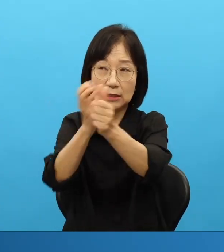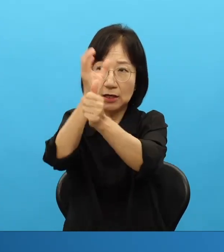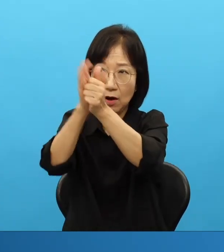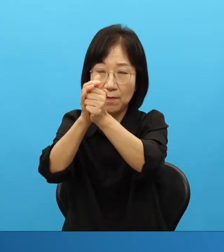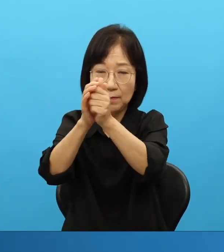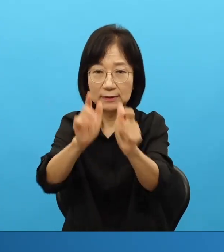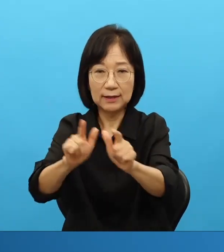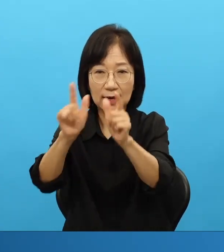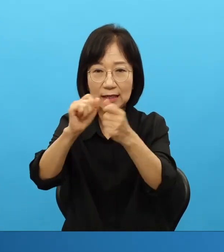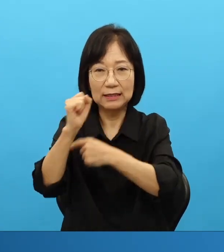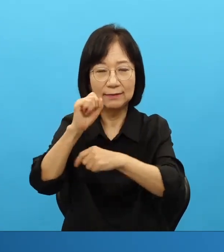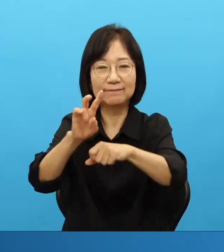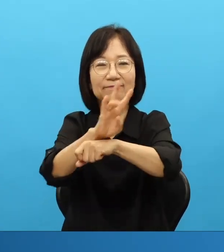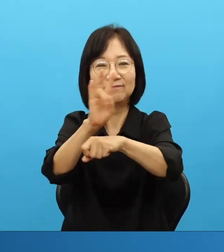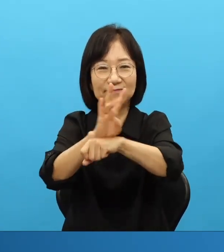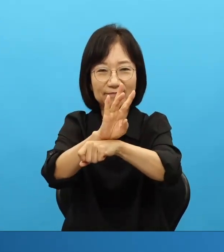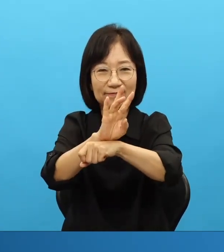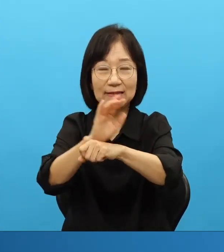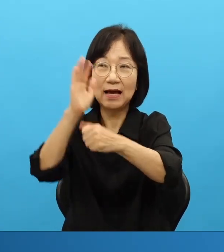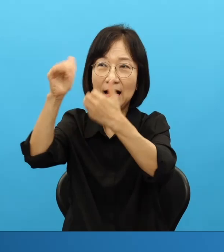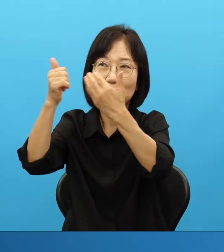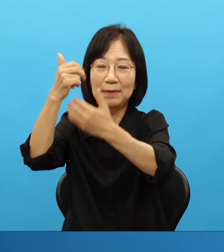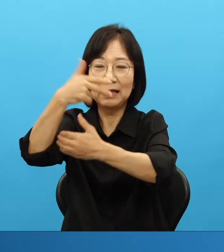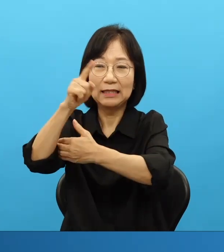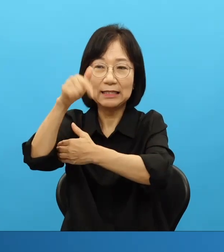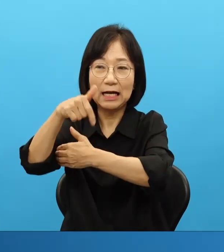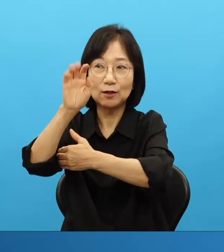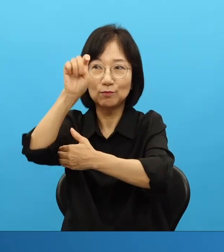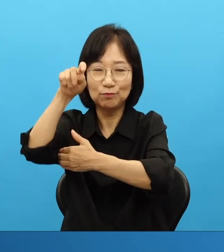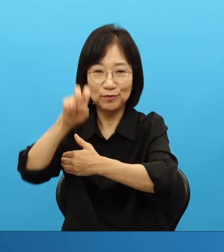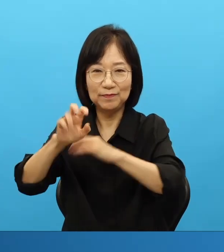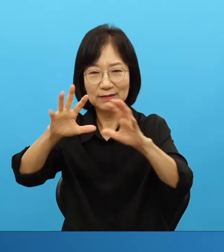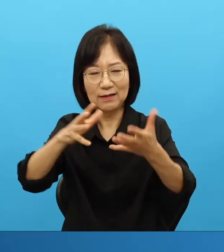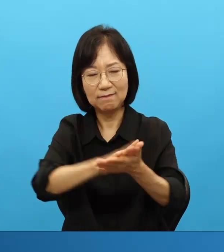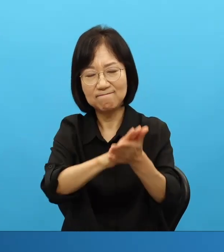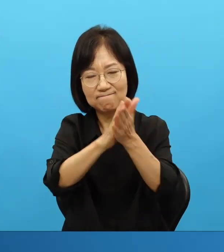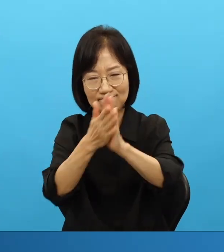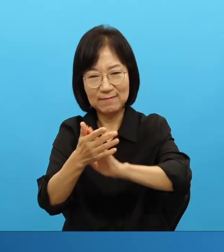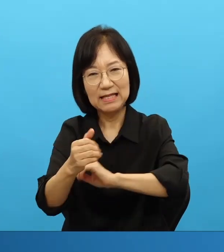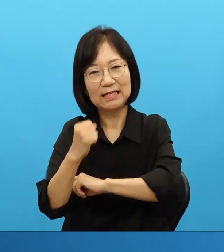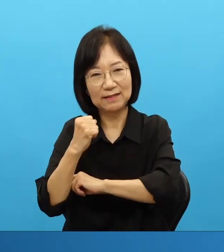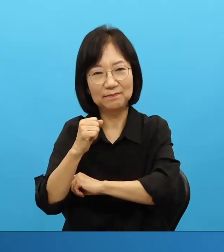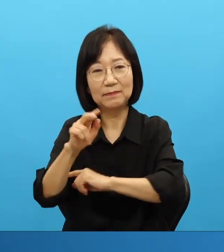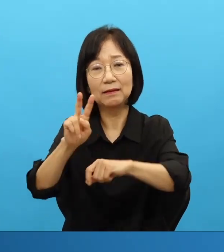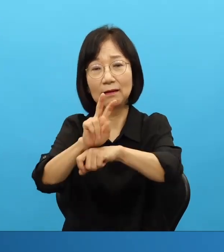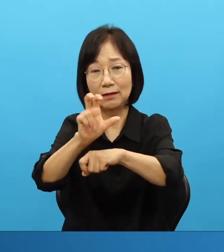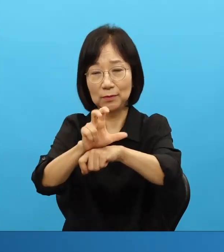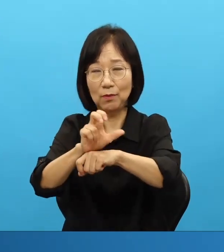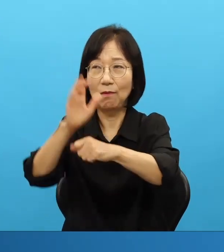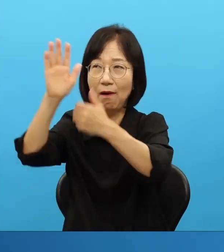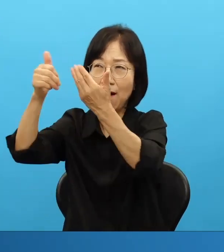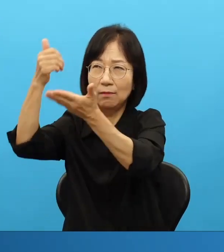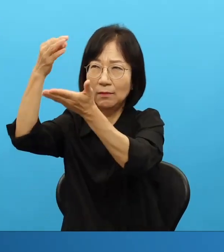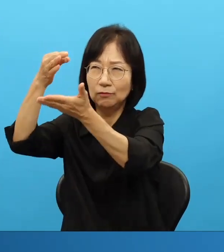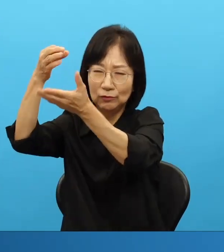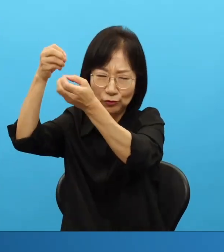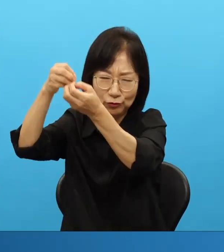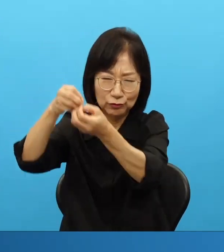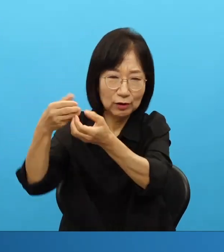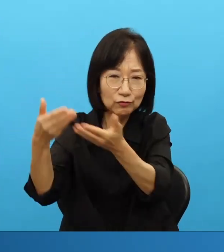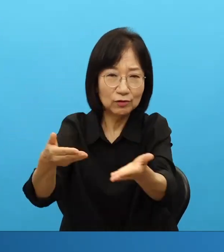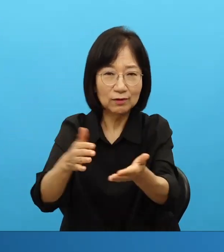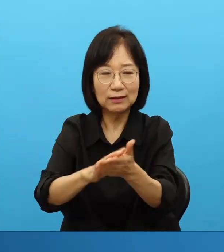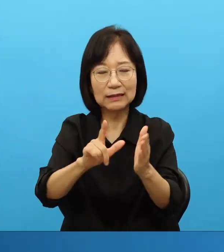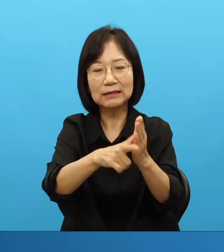힘 24, 하나님의 작품, 세상을 바꾸는 힘 25, 하나님의 유산, 시대를